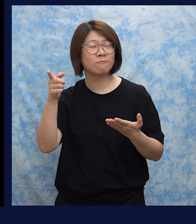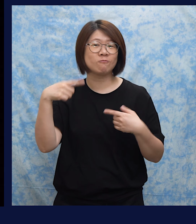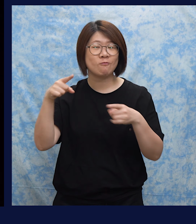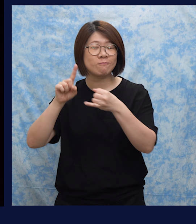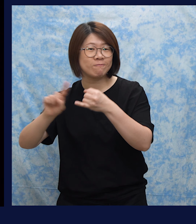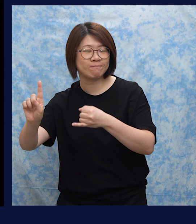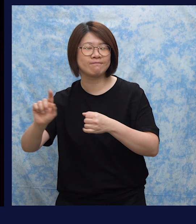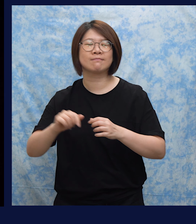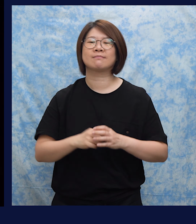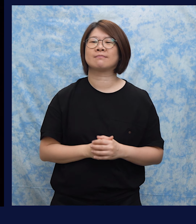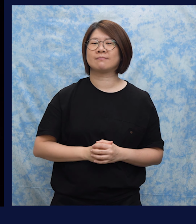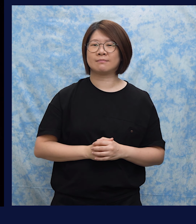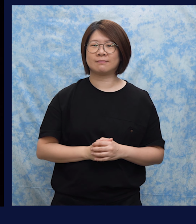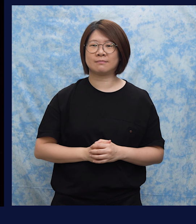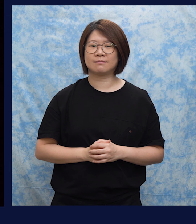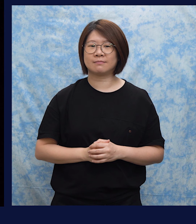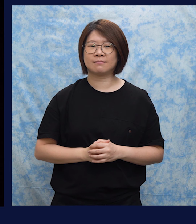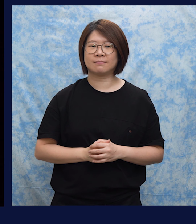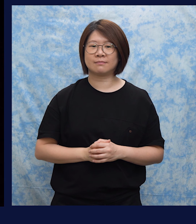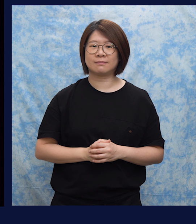咧，我哋又聽下當中個效果。